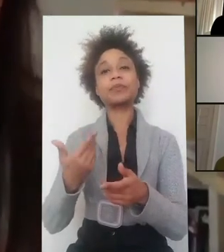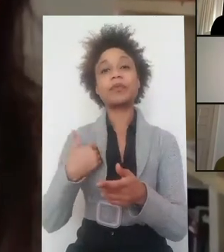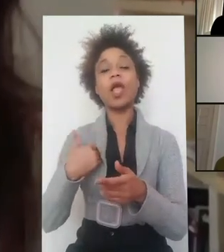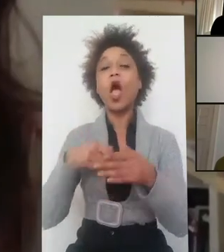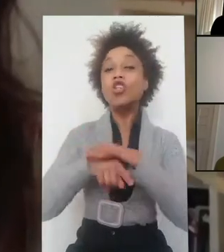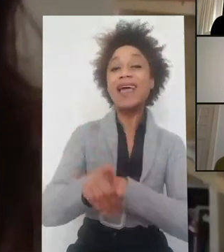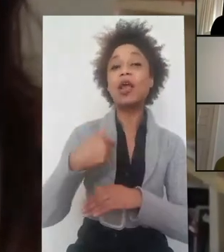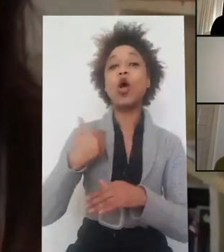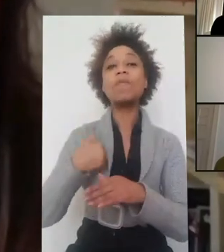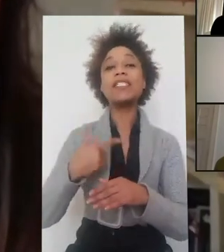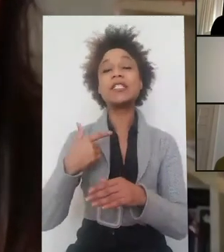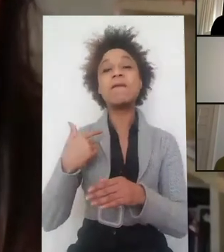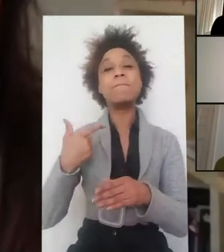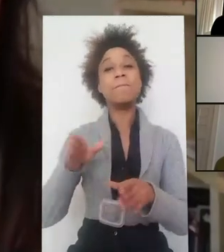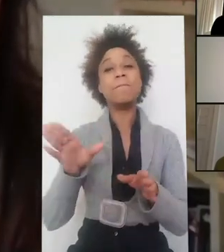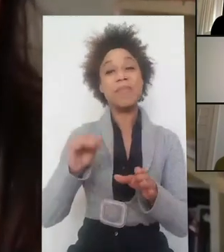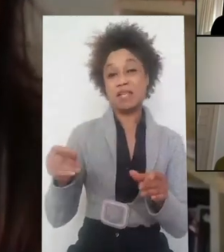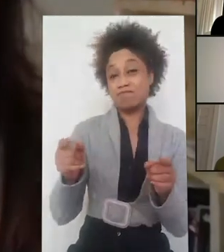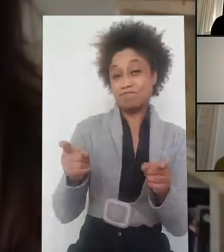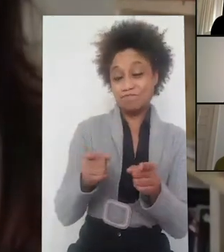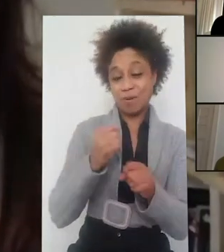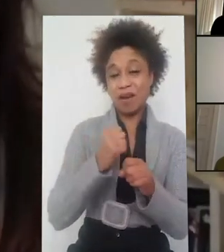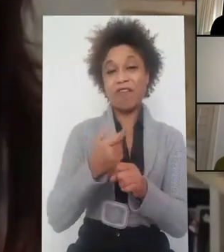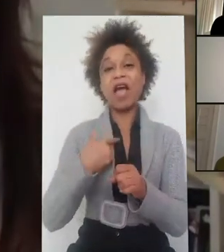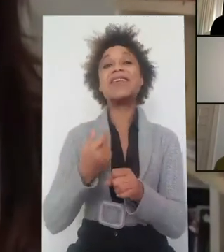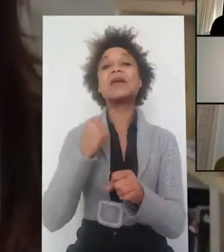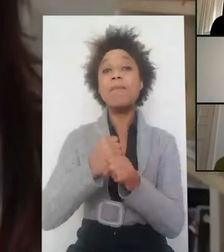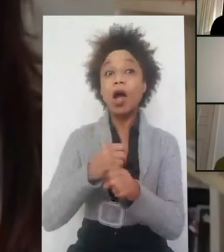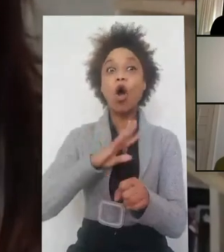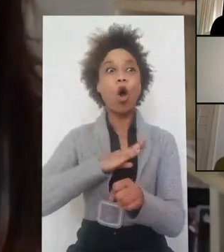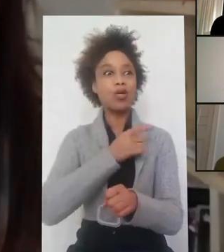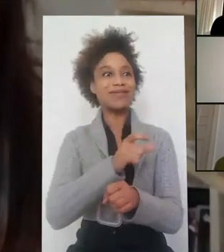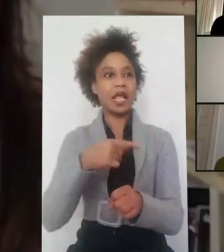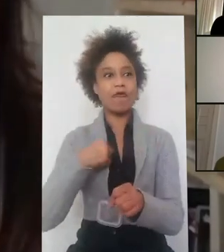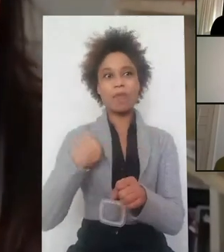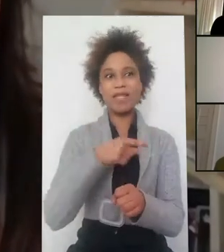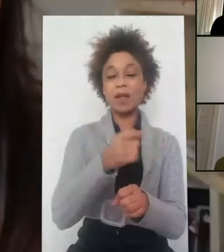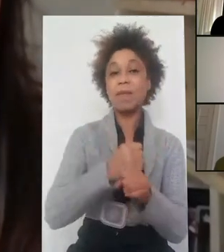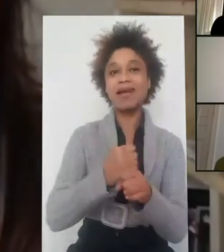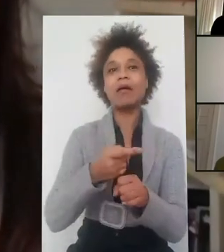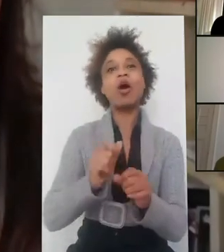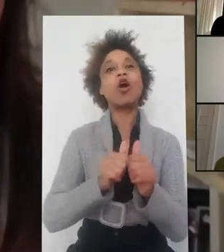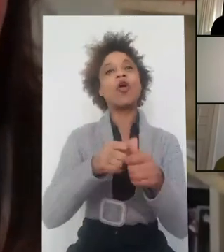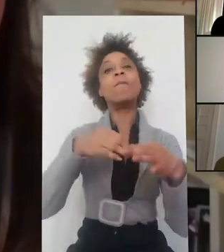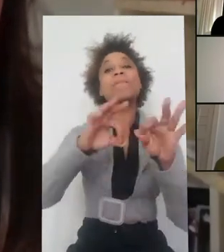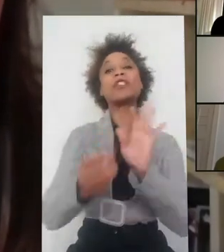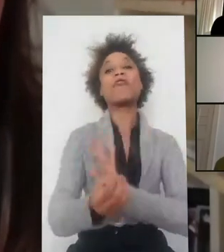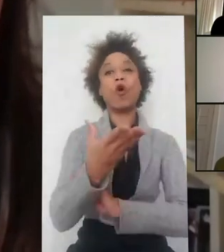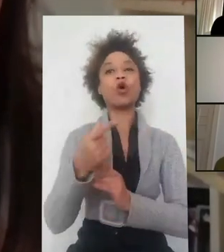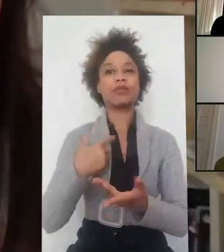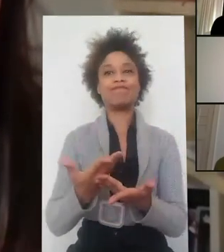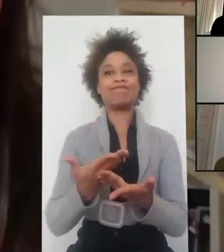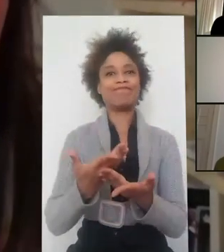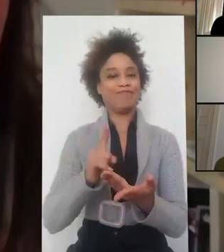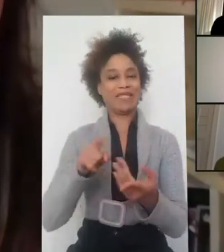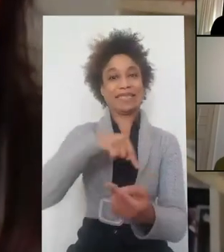hulp nodig hebben. Dat is al een, voor heel veel mensen hebben we vernomen, een hele fijne stap. En ze maken er echt weinig gebruik van. Maar